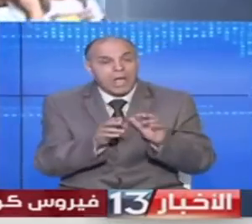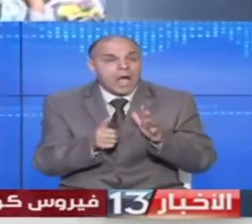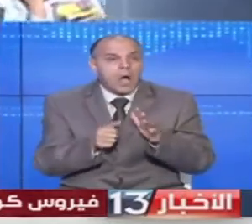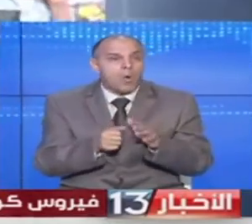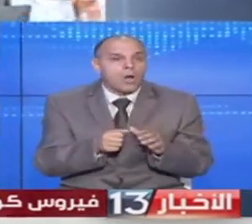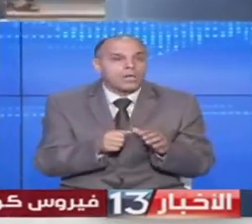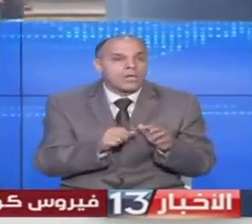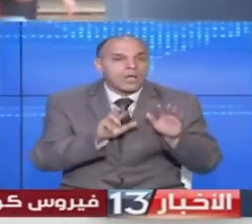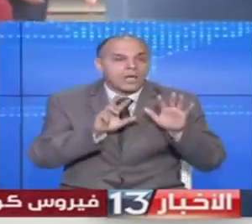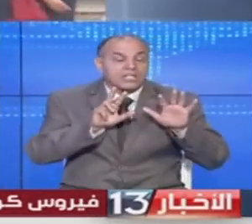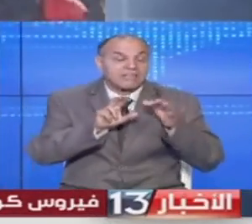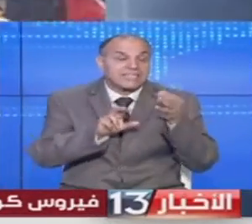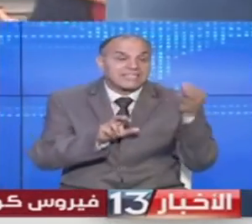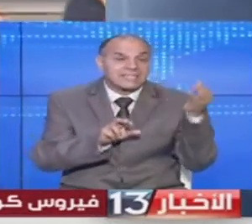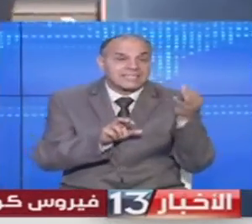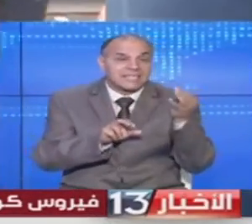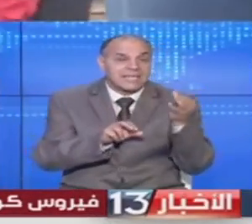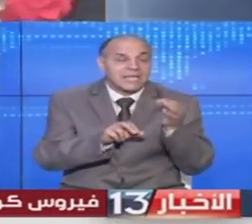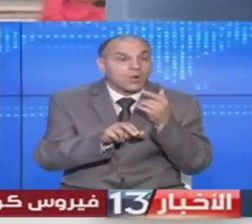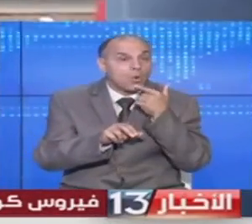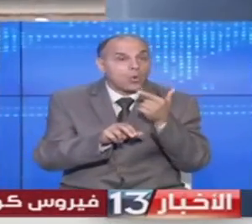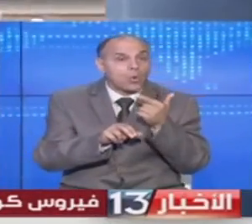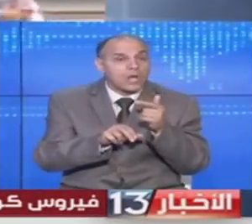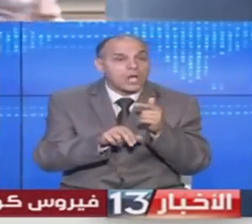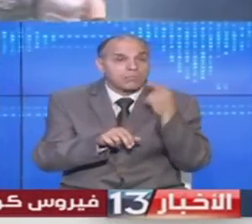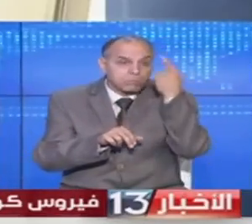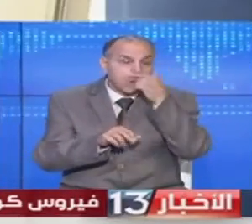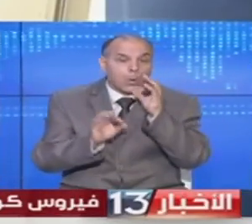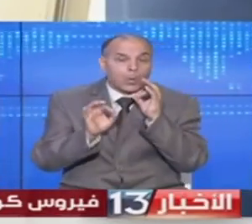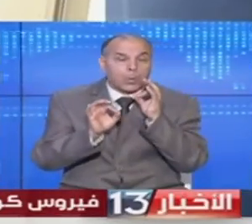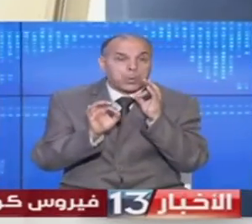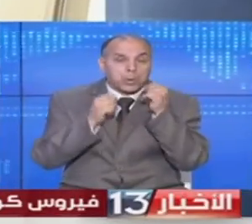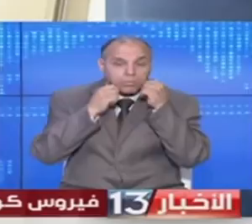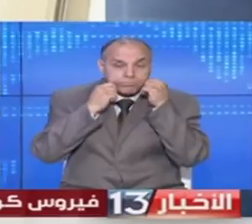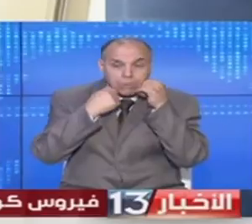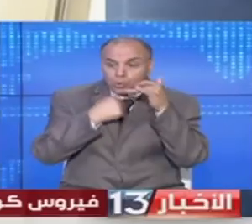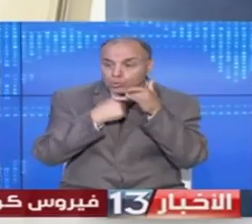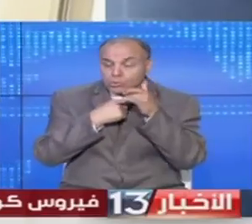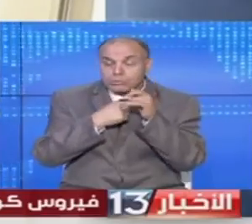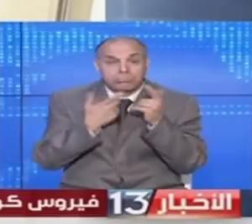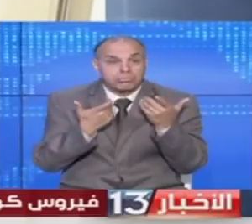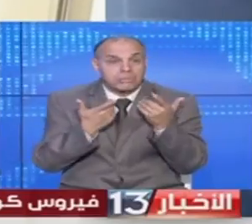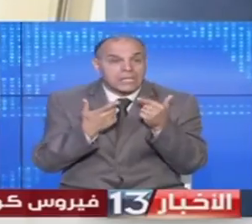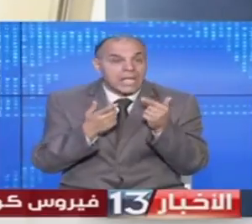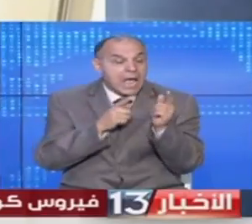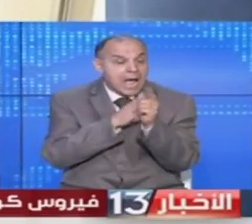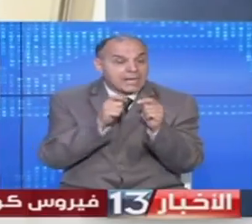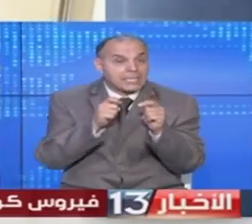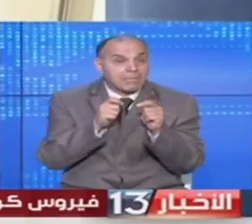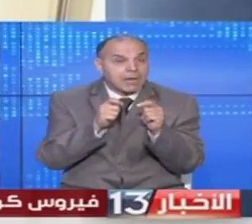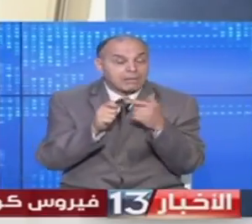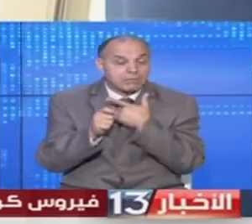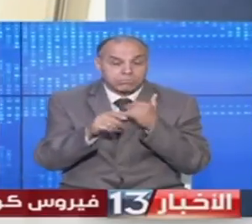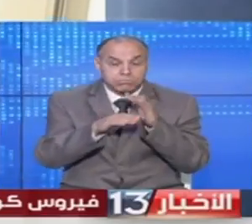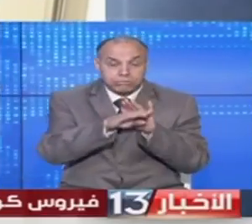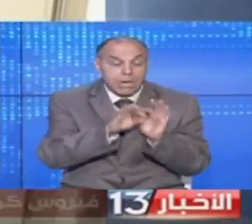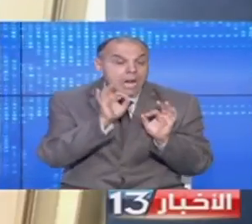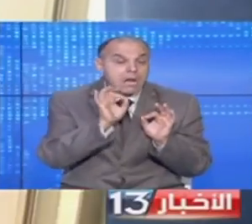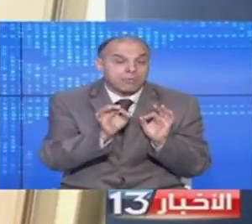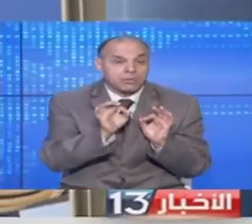خمسه وثمانين بالمائه من الحالات لا تحمل اعراضا ما يفسر الدعوات الملحه الى احترام الاجراءات الوقائيه